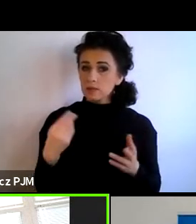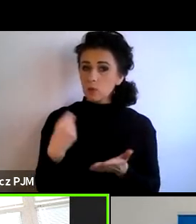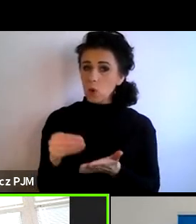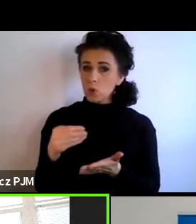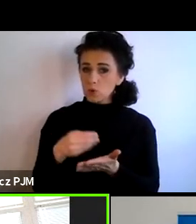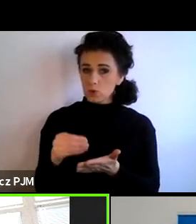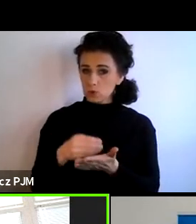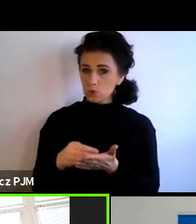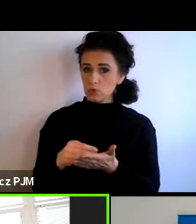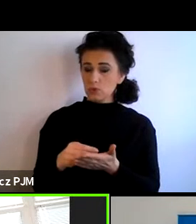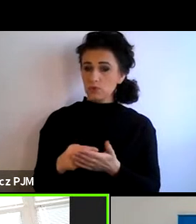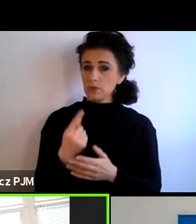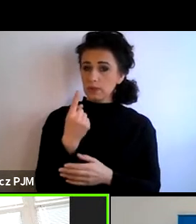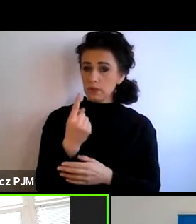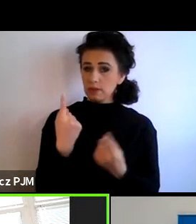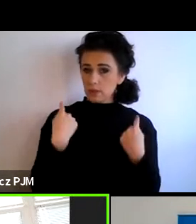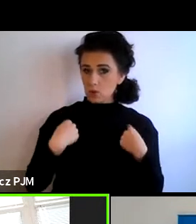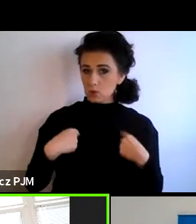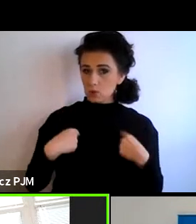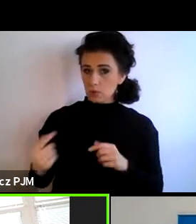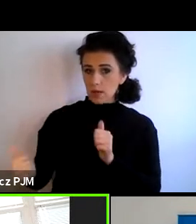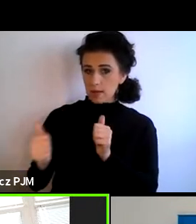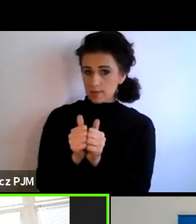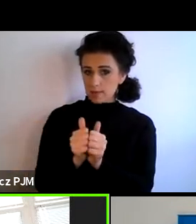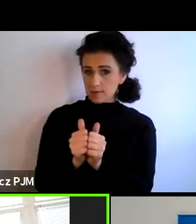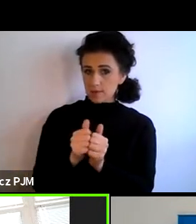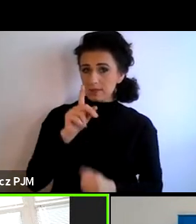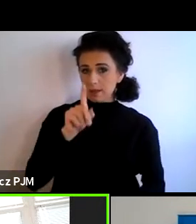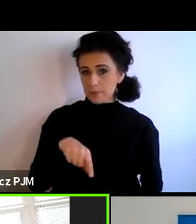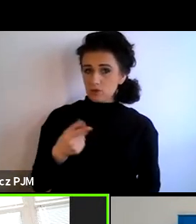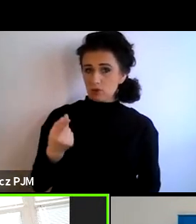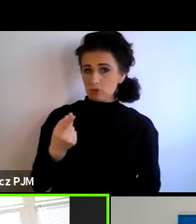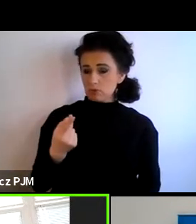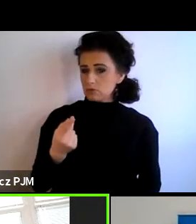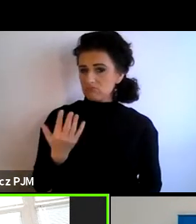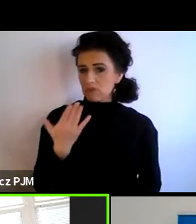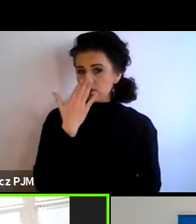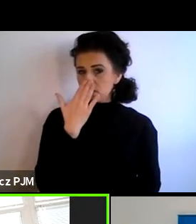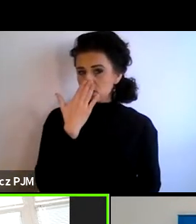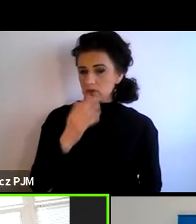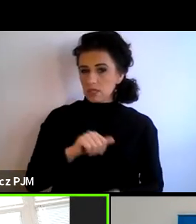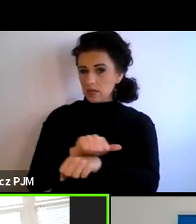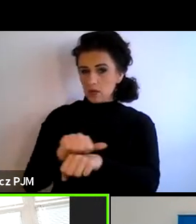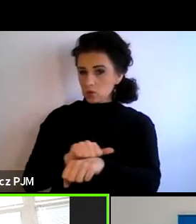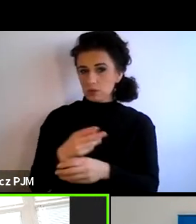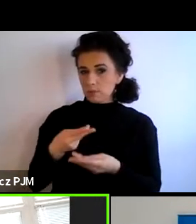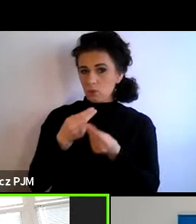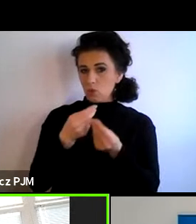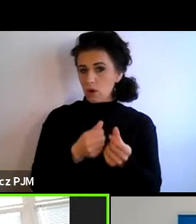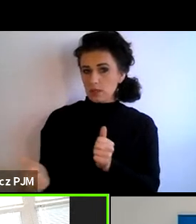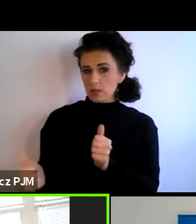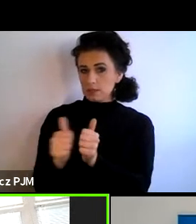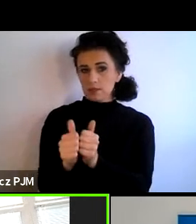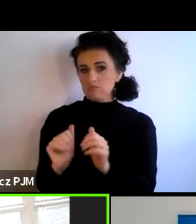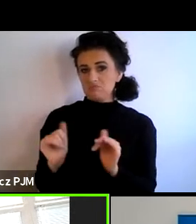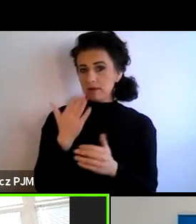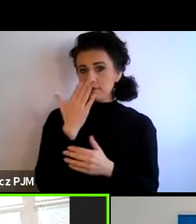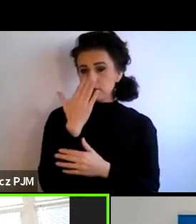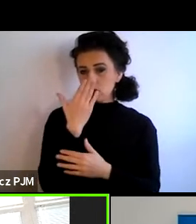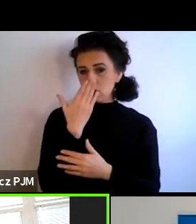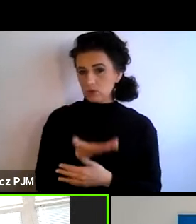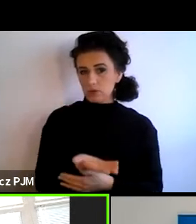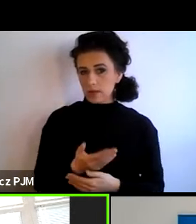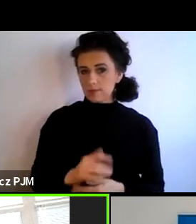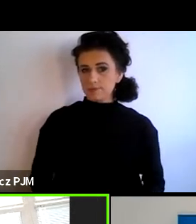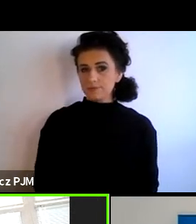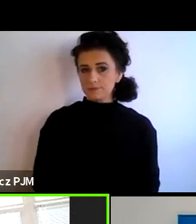kosztów jednej osoby, nie wiem, czy to jest płatne za godzinę, czy za miesiąc, czy jak ten kosztorys wygląda takiego jednego asystenta? Czy my możemy